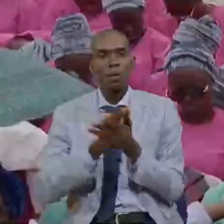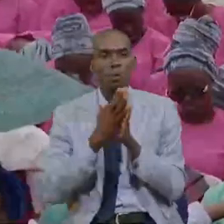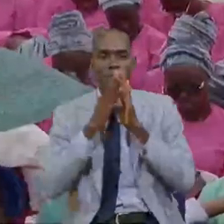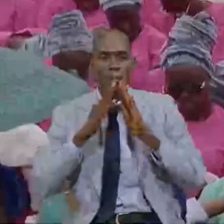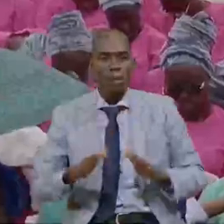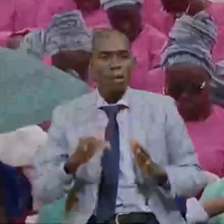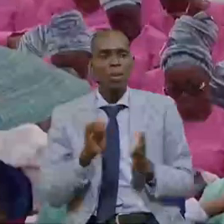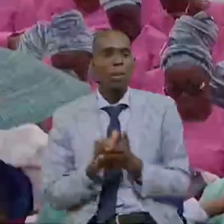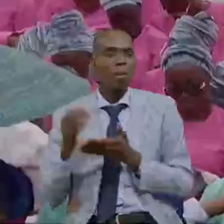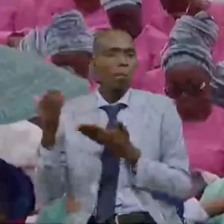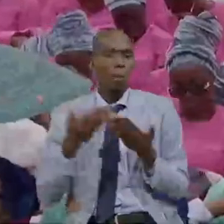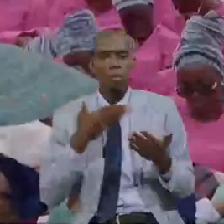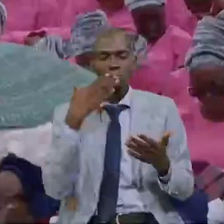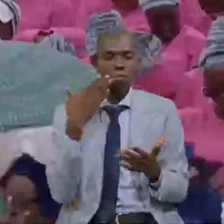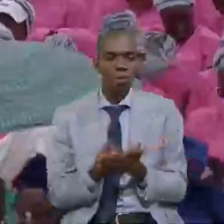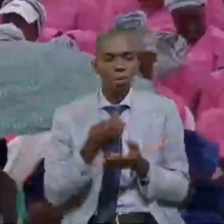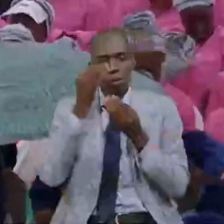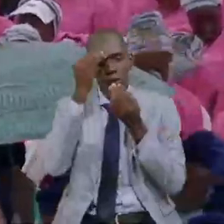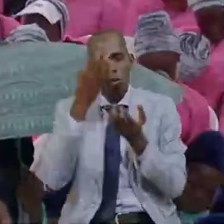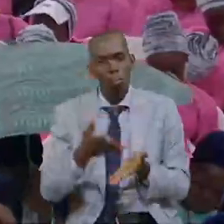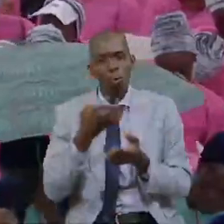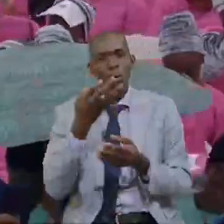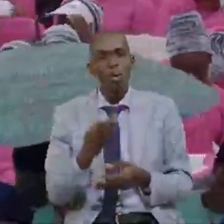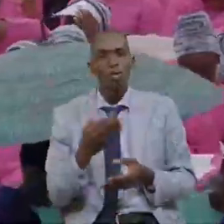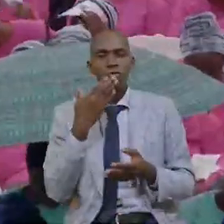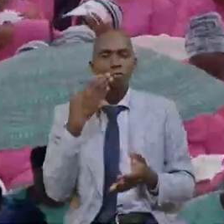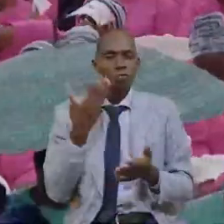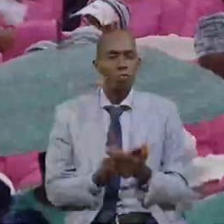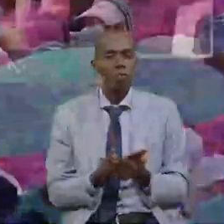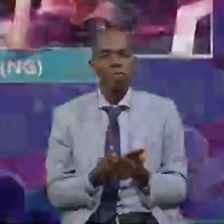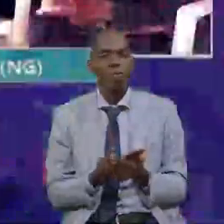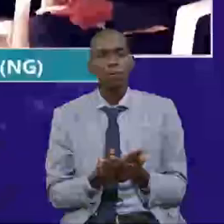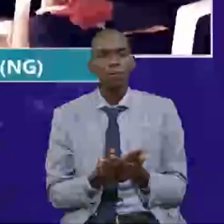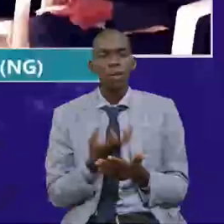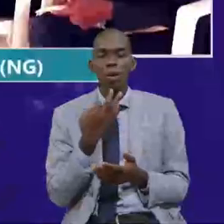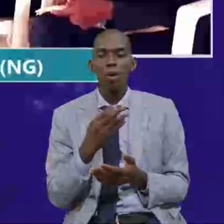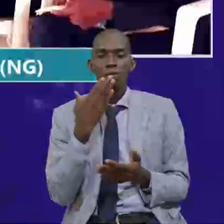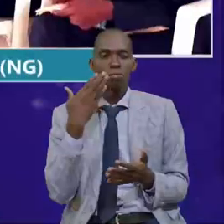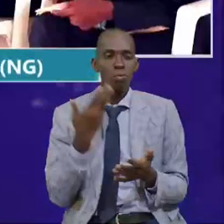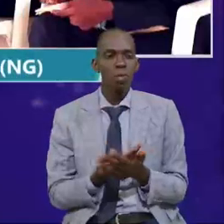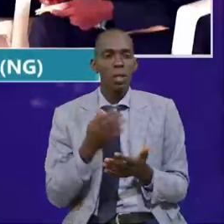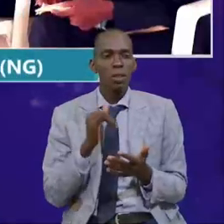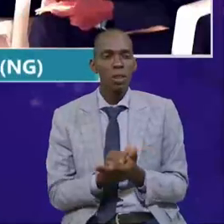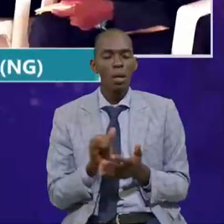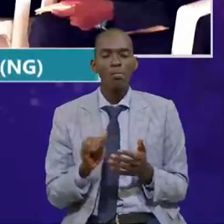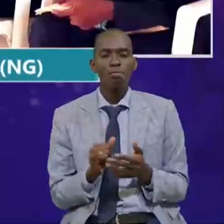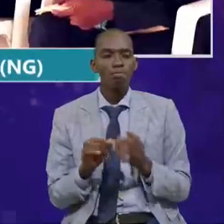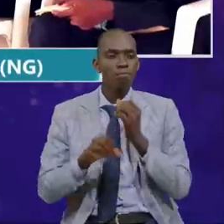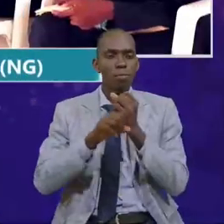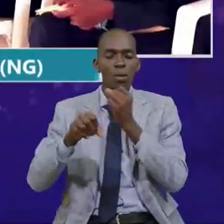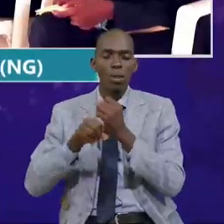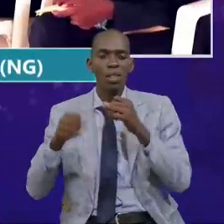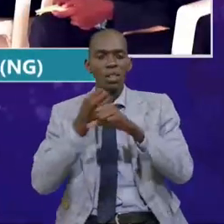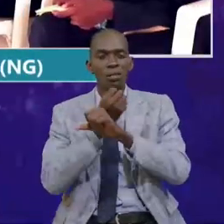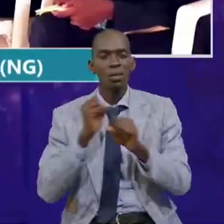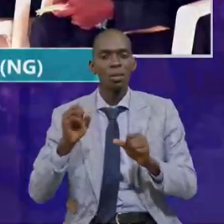la paix, qui annonce la paix de celui qui apporte les bonnes nouvelles, qui publie le salut